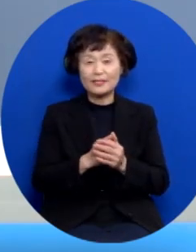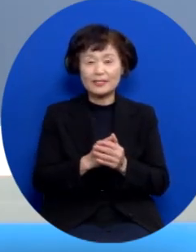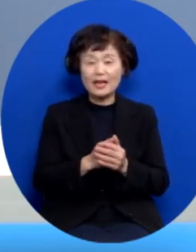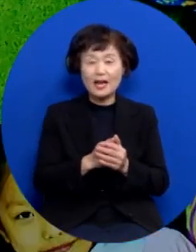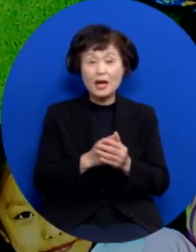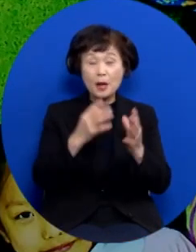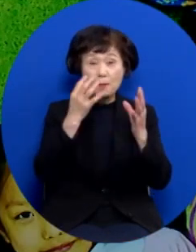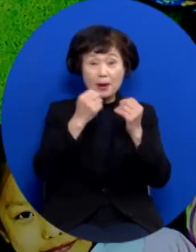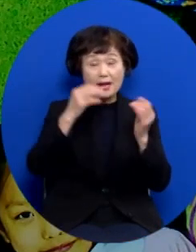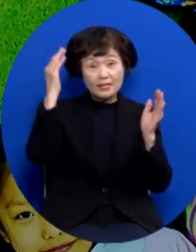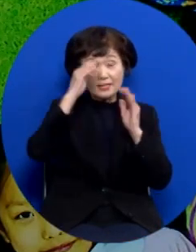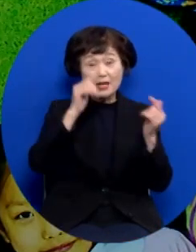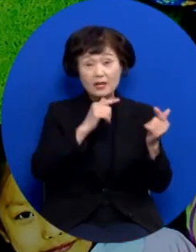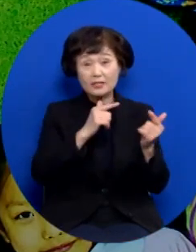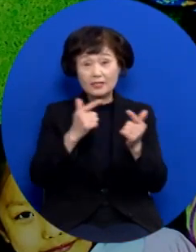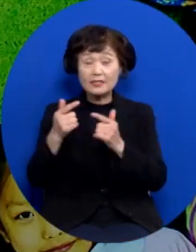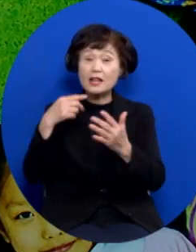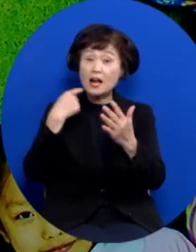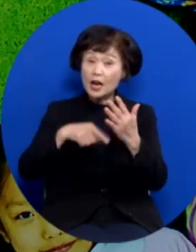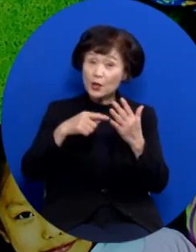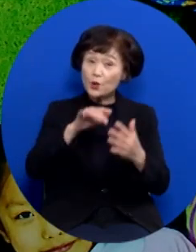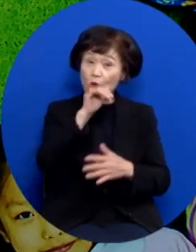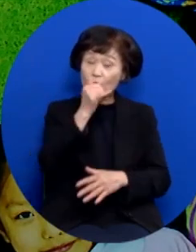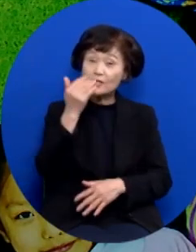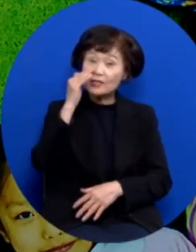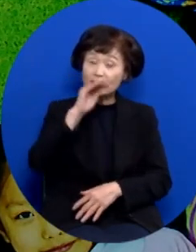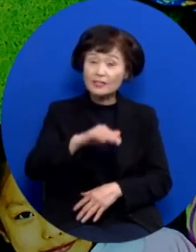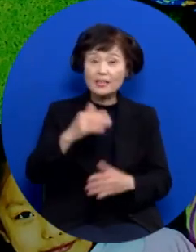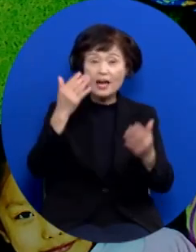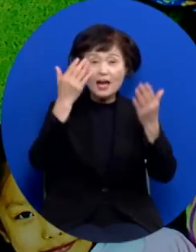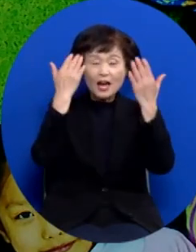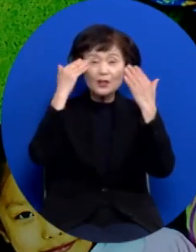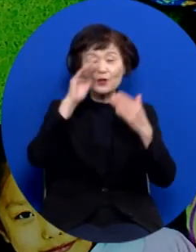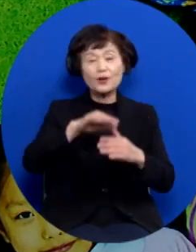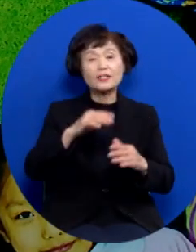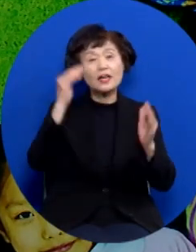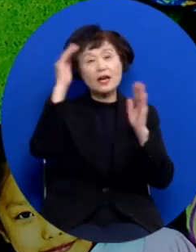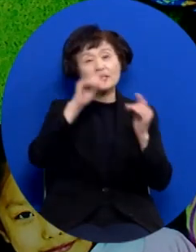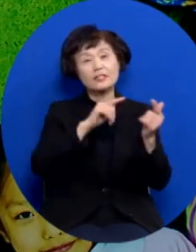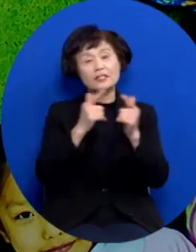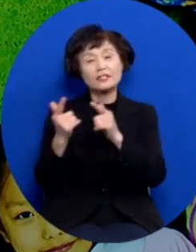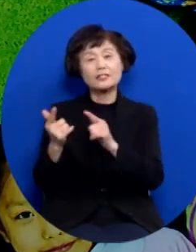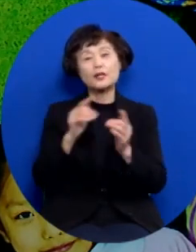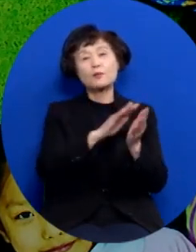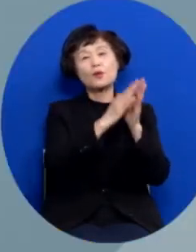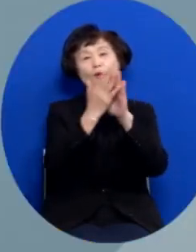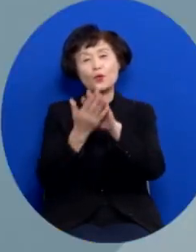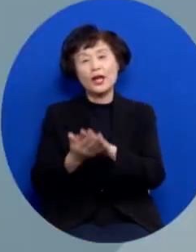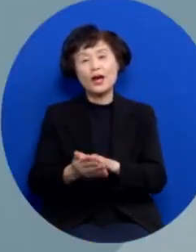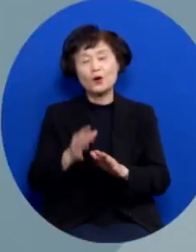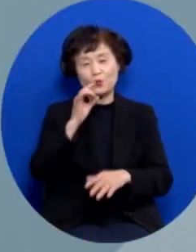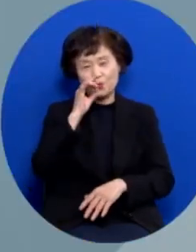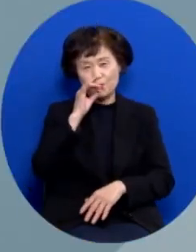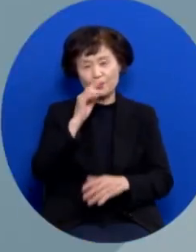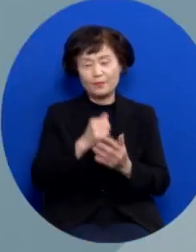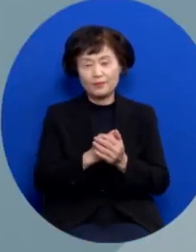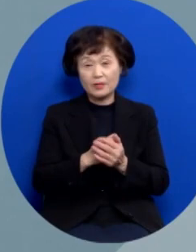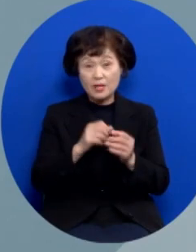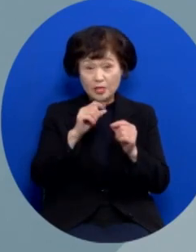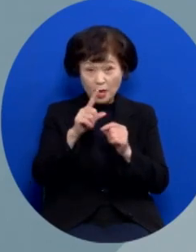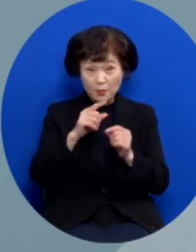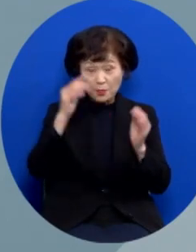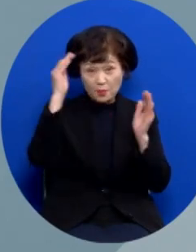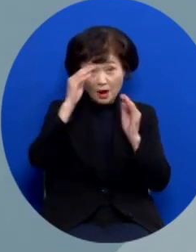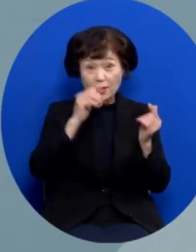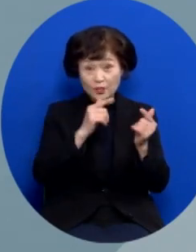또 여러 학생들을지도 하셨을 텐데요 하담회에서 학생들에게 어떤 변화가 있었을지 또한 궁금합니다 대부분의 학생들이 그런 것처럼